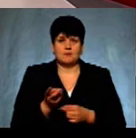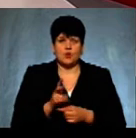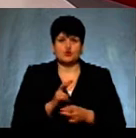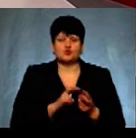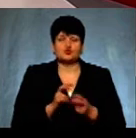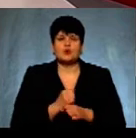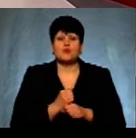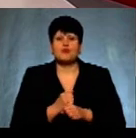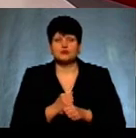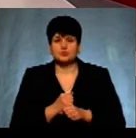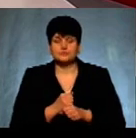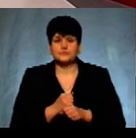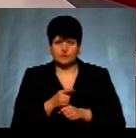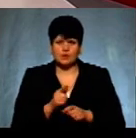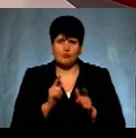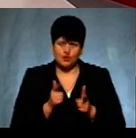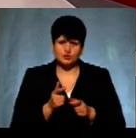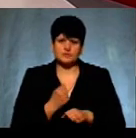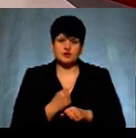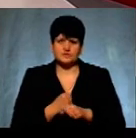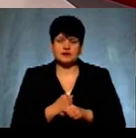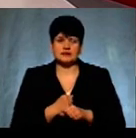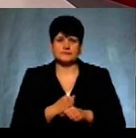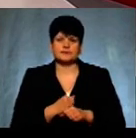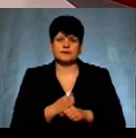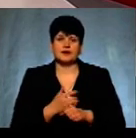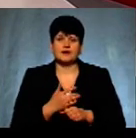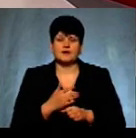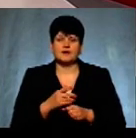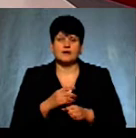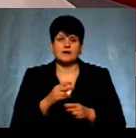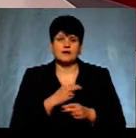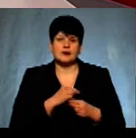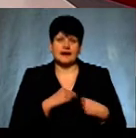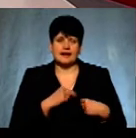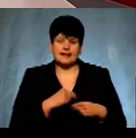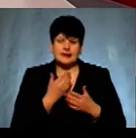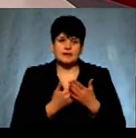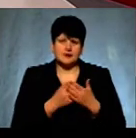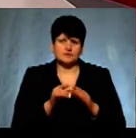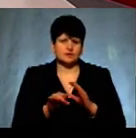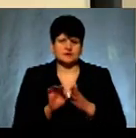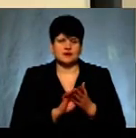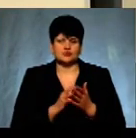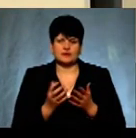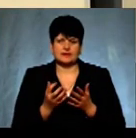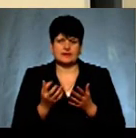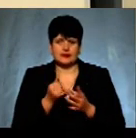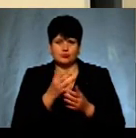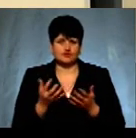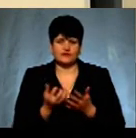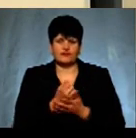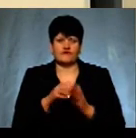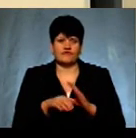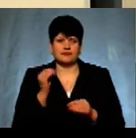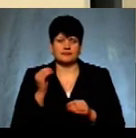шукають роботу, то вони погоджуються працювати з кар'єрним радником, якщо їм з першого разу не вдається підібрати вакансію? Так, якщо вони мають намір